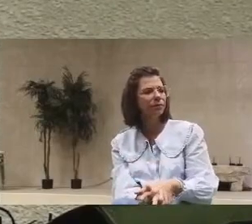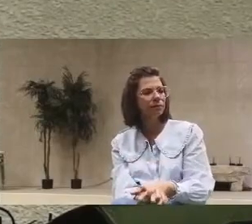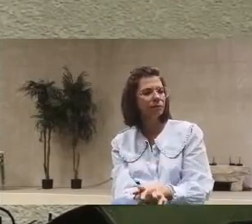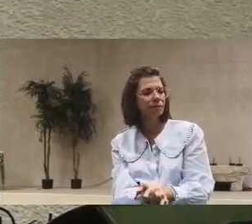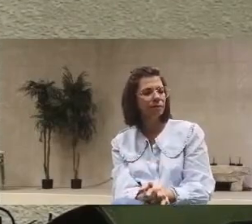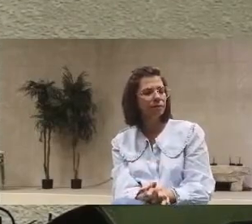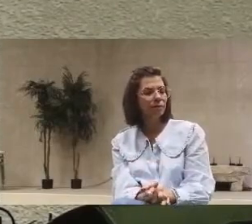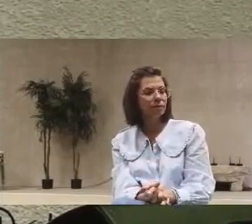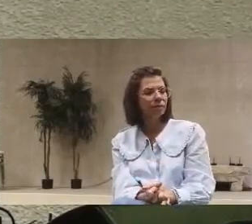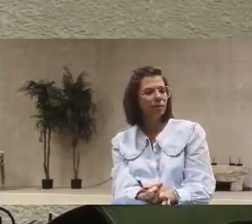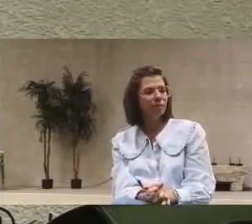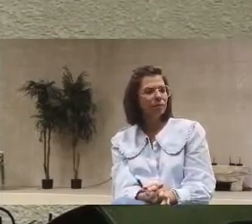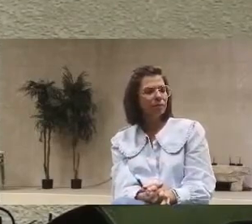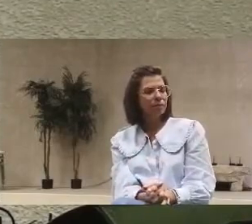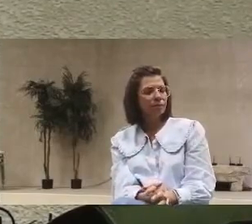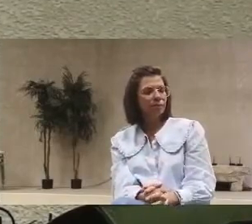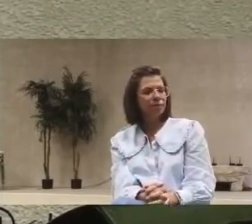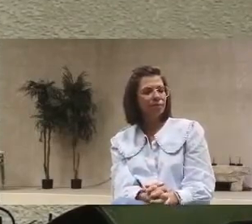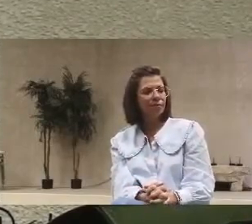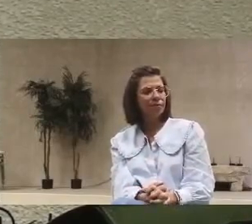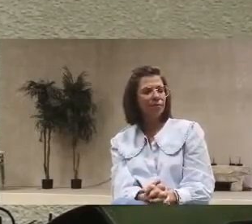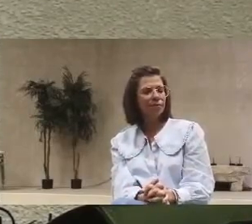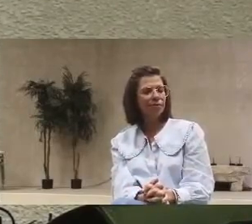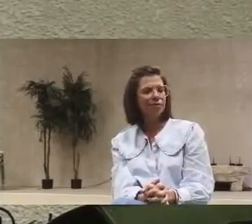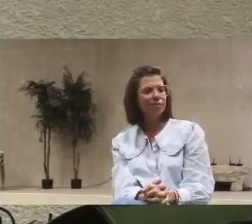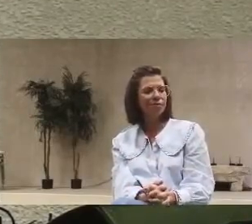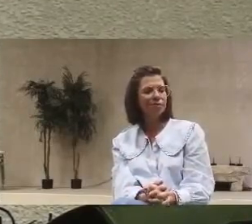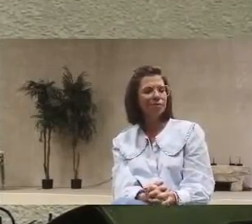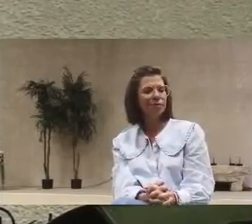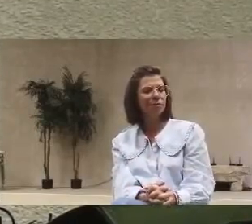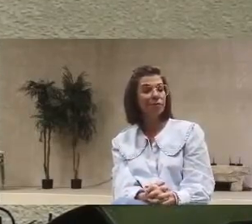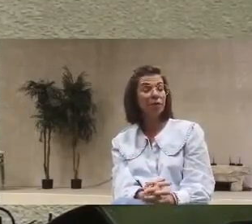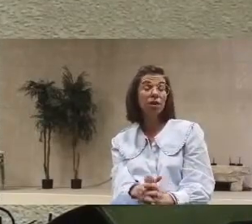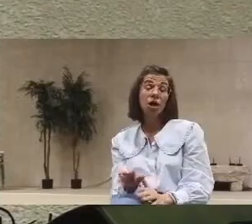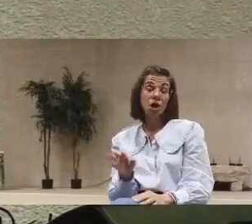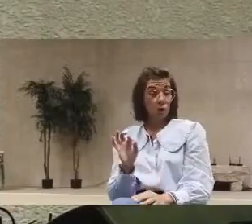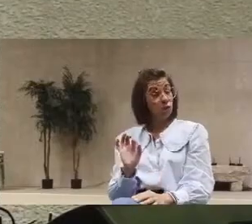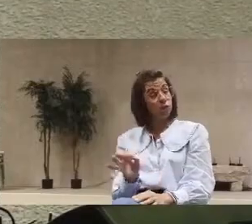Bien sûr, il nous est dit que Jésus va établir, il va l'imposer.